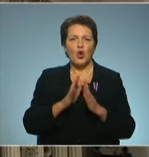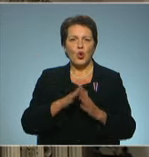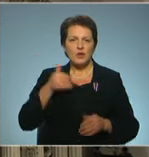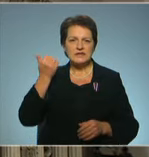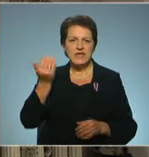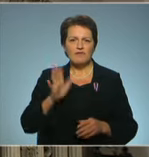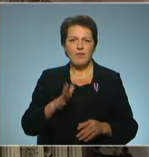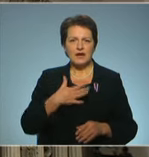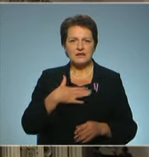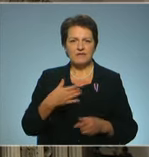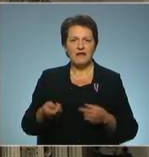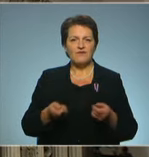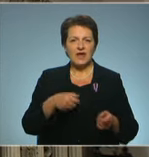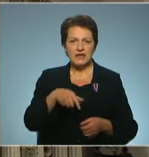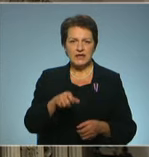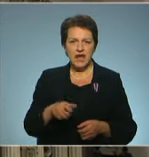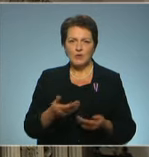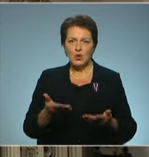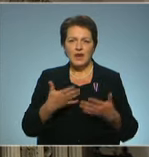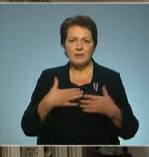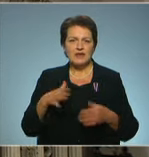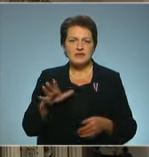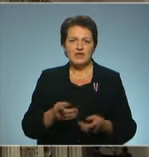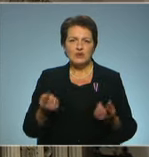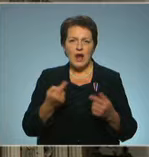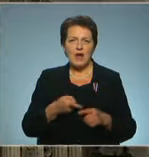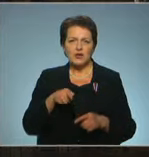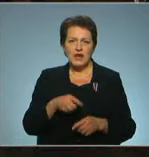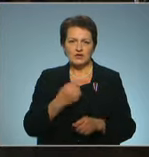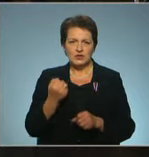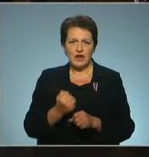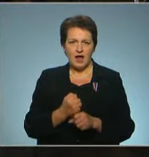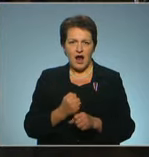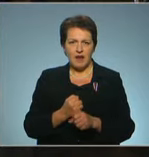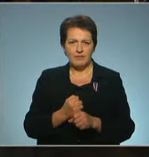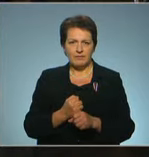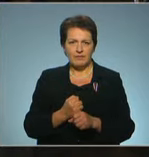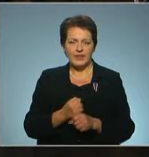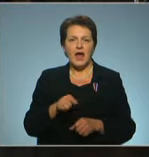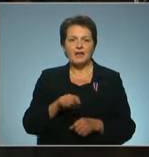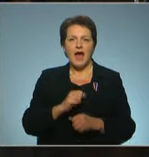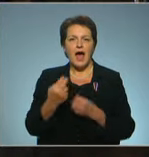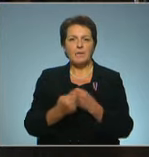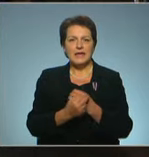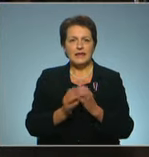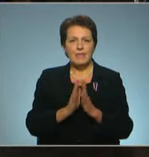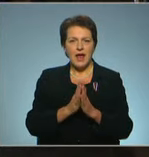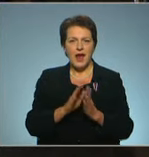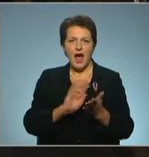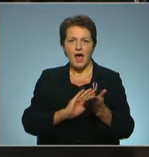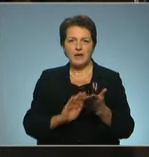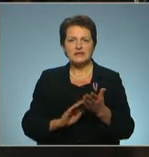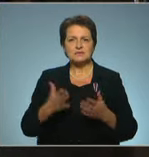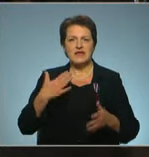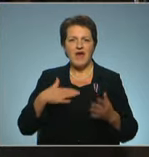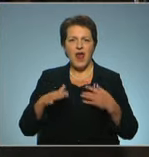saviem vadītājiem, kuri mēs visu laiku taču darām. Tā Bībelē aprakstītas vēlamās